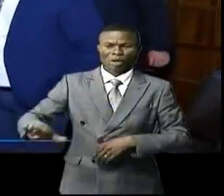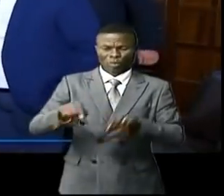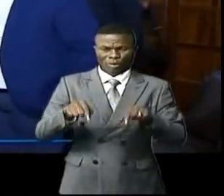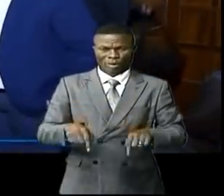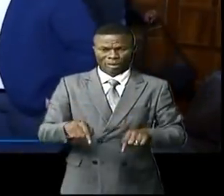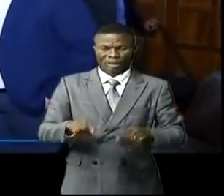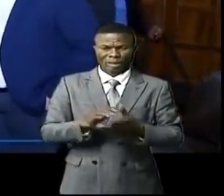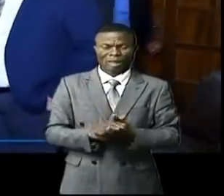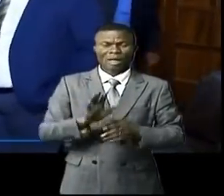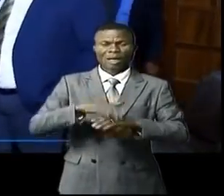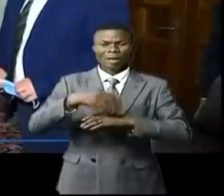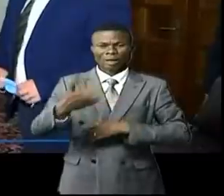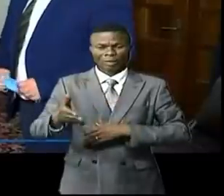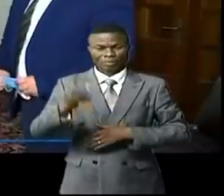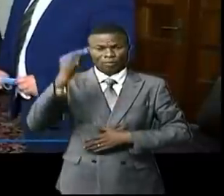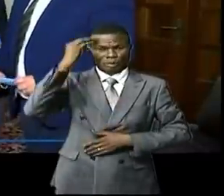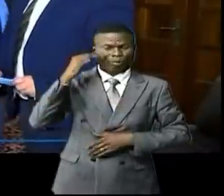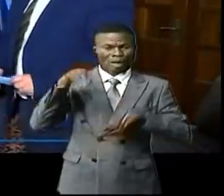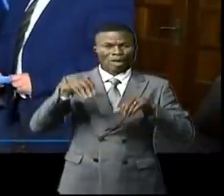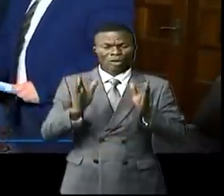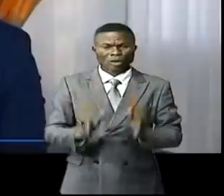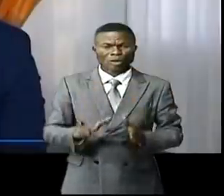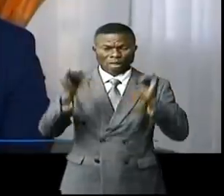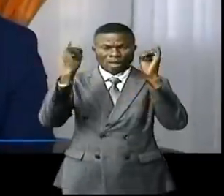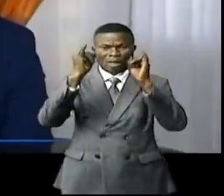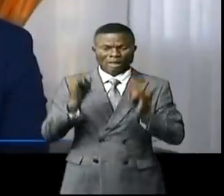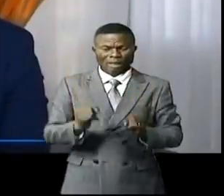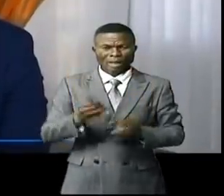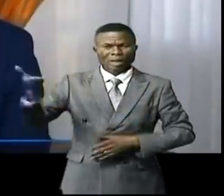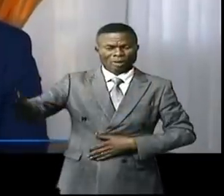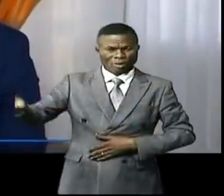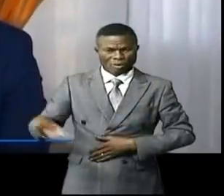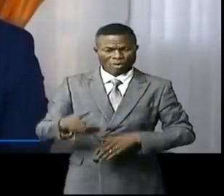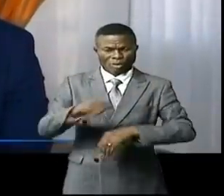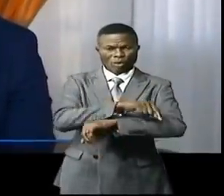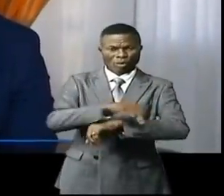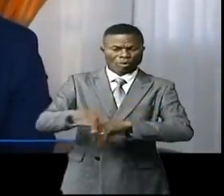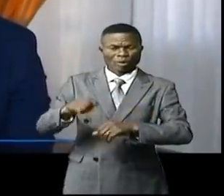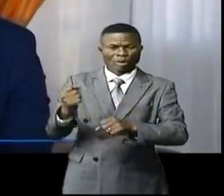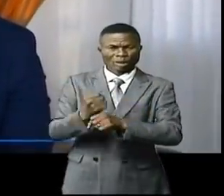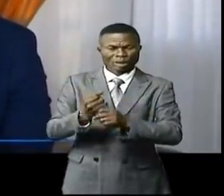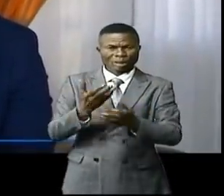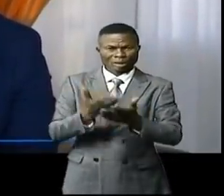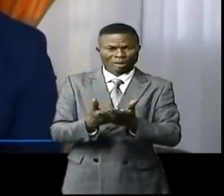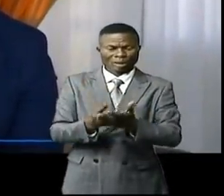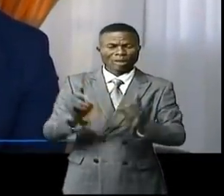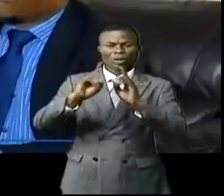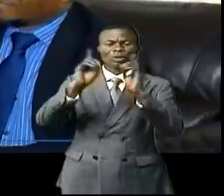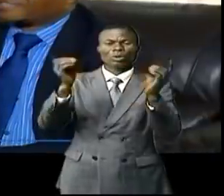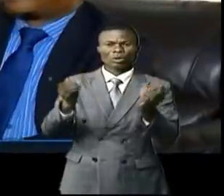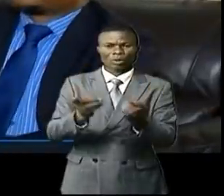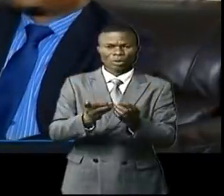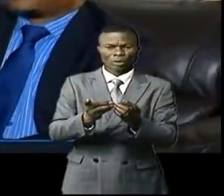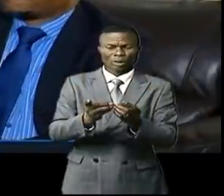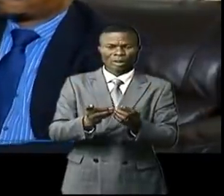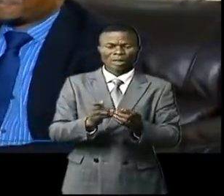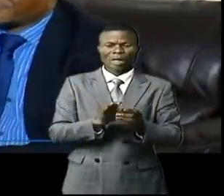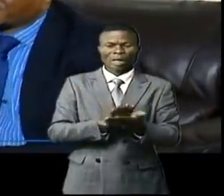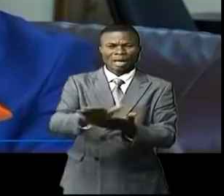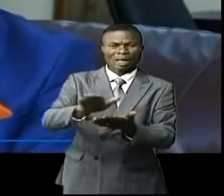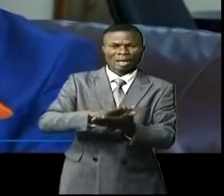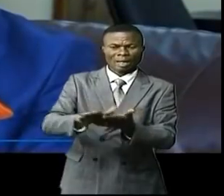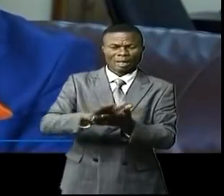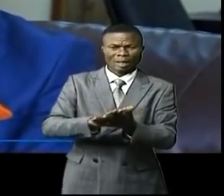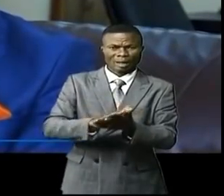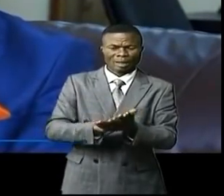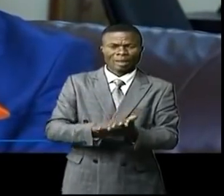Juste après, le ministre congolais du numérique a reçu dans son bureau de travail une délégation de l'imprimerie basée à